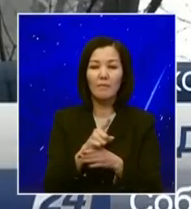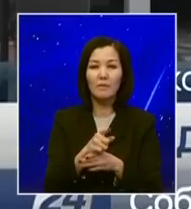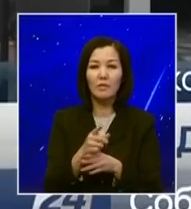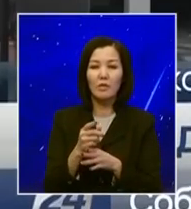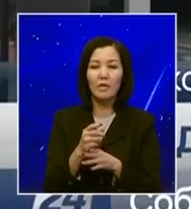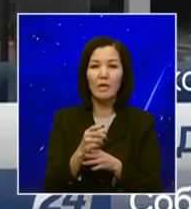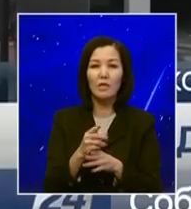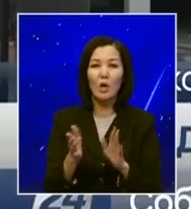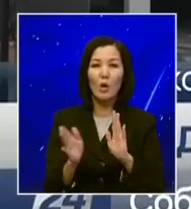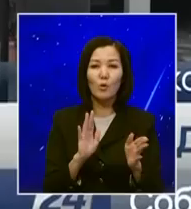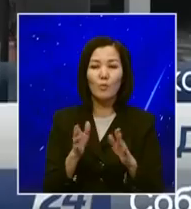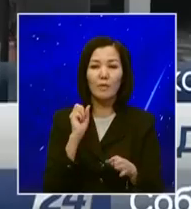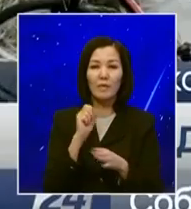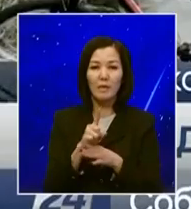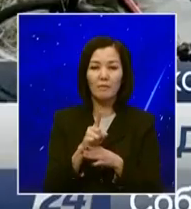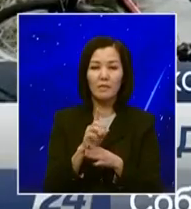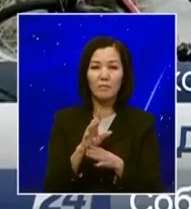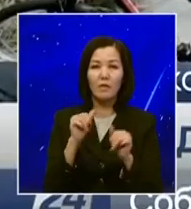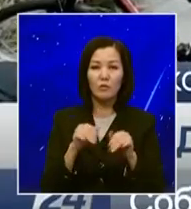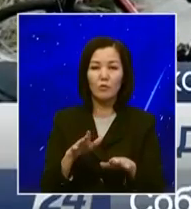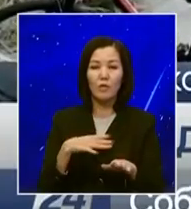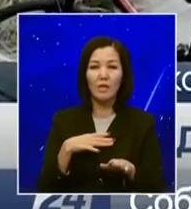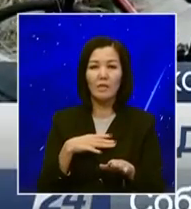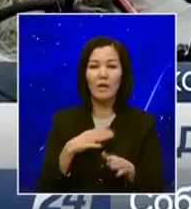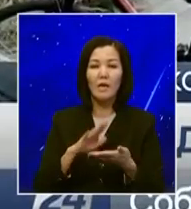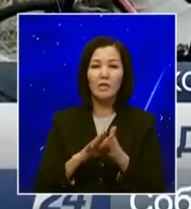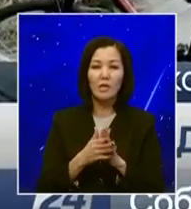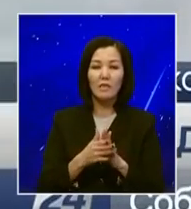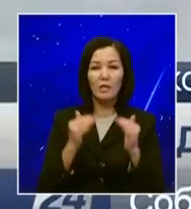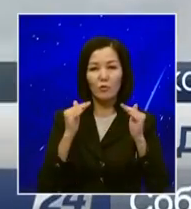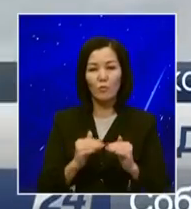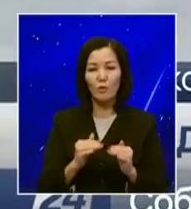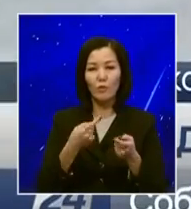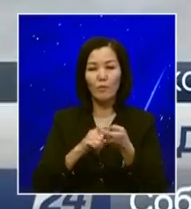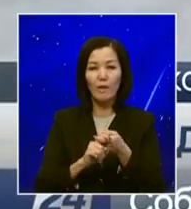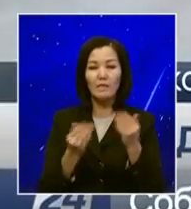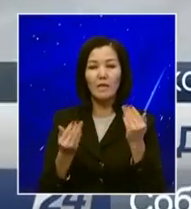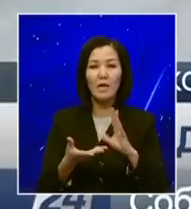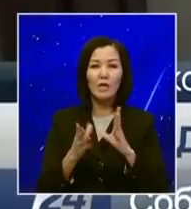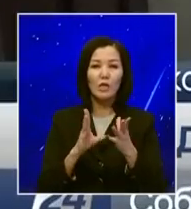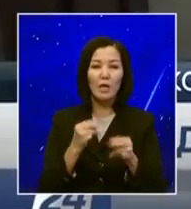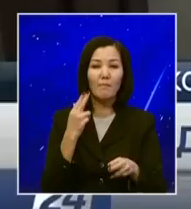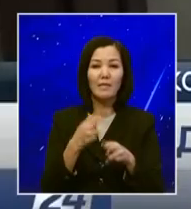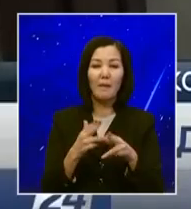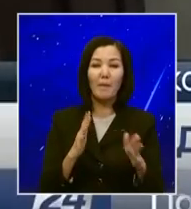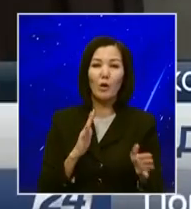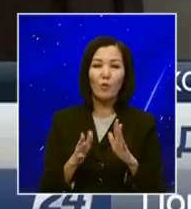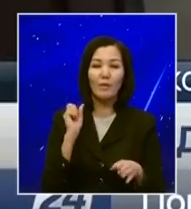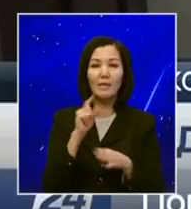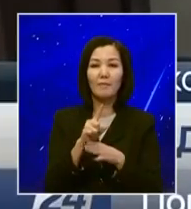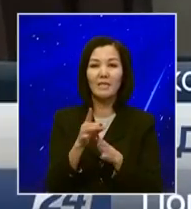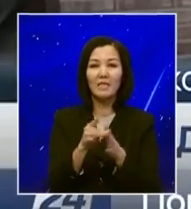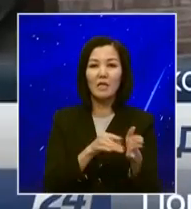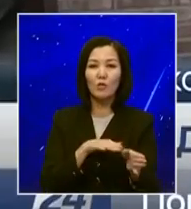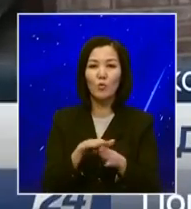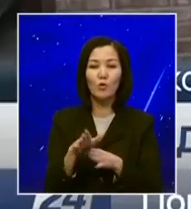орнына роботтарға тапсырыс бергенді жөн көреді. Бұған эпидахуалының нашарлауы себеп. Жалпы темір құрылғы кезгелген адамның тапсырысын дер